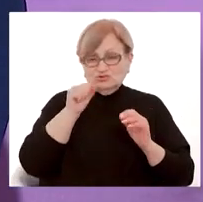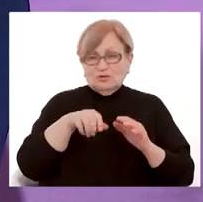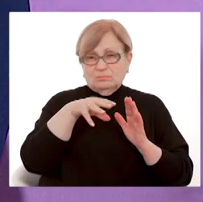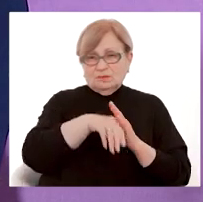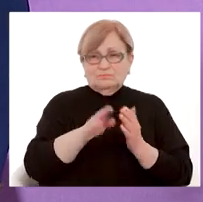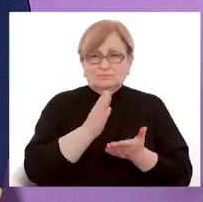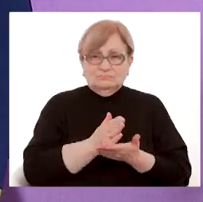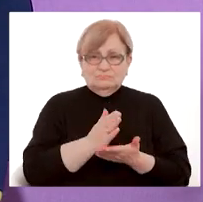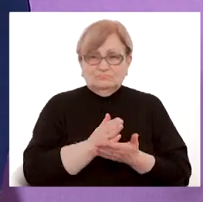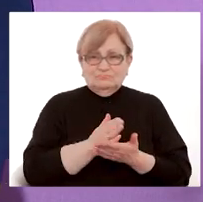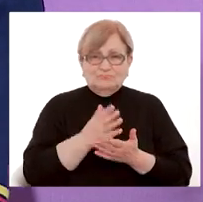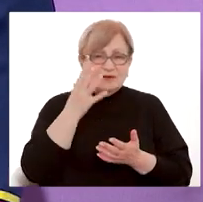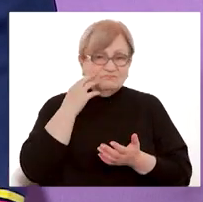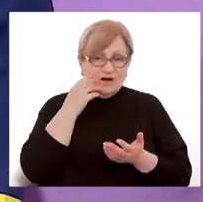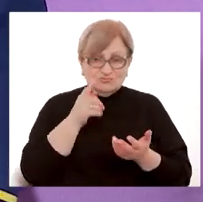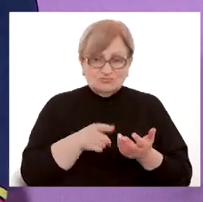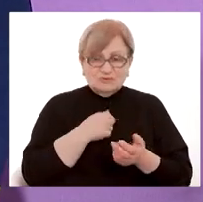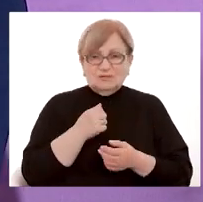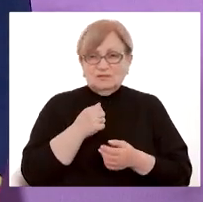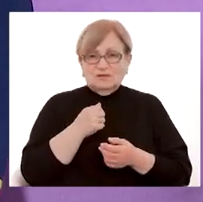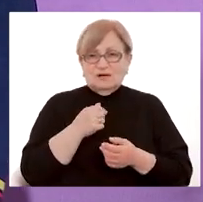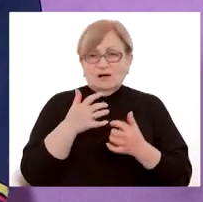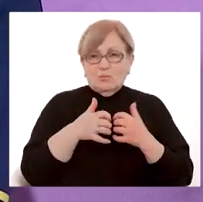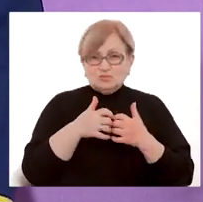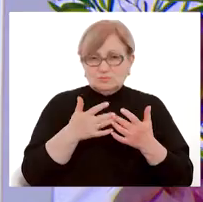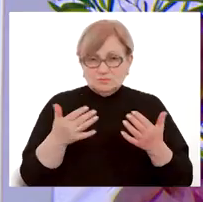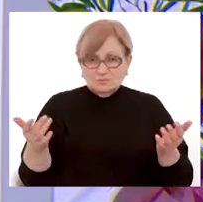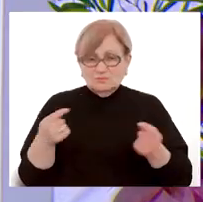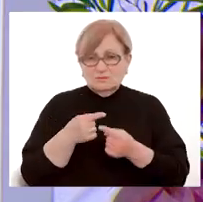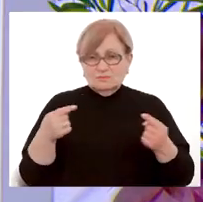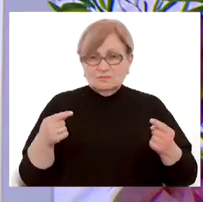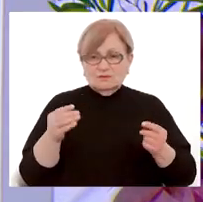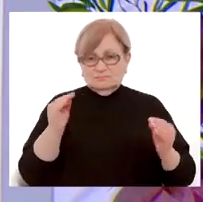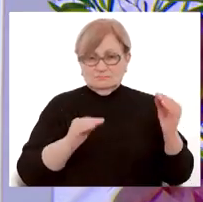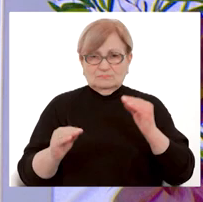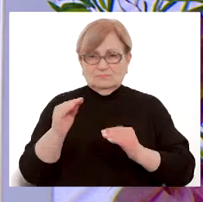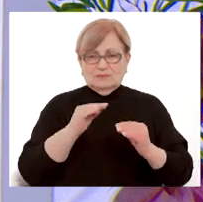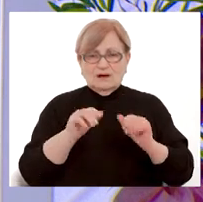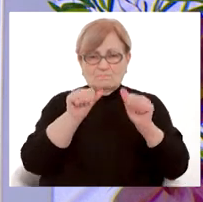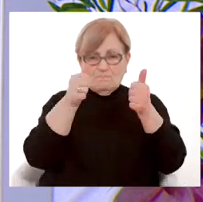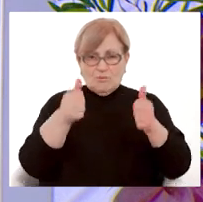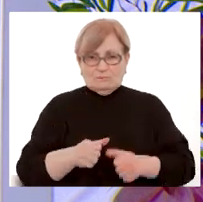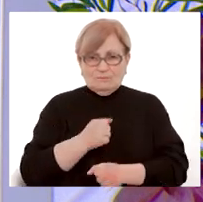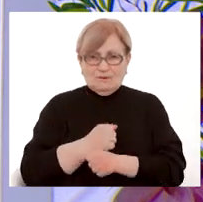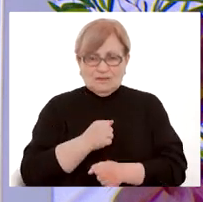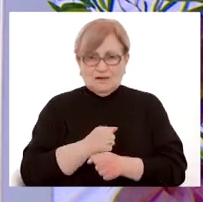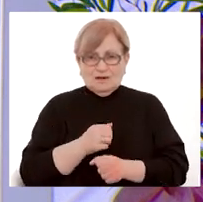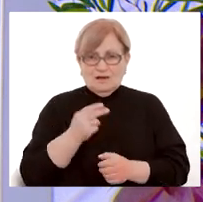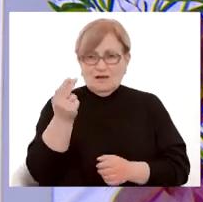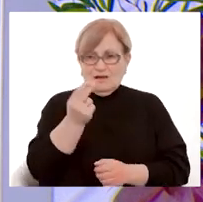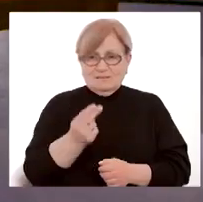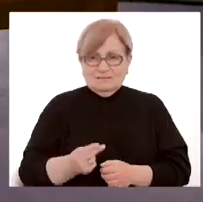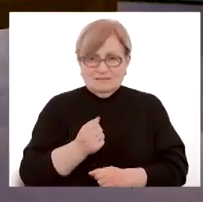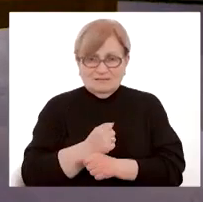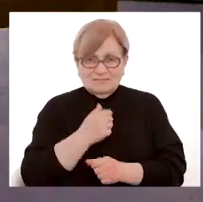იყოს მაგალითად ვაშლი, თან თქვათ ბოსტნეული, თან სხვადასხვა პროდუქტებით შევქმნათ სხვადასხვა ფორმები, შევქმნათ